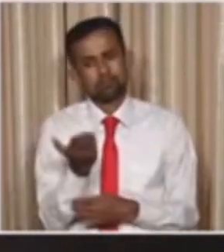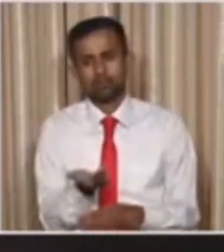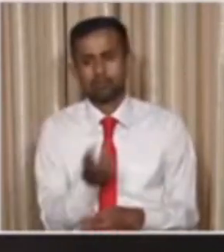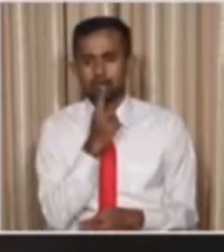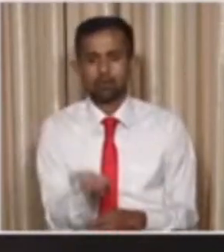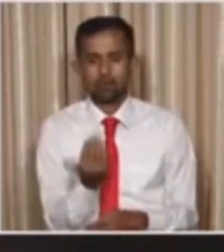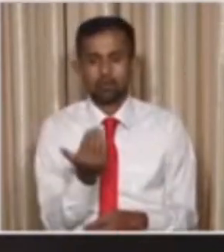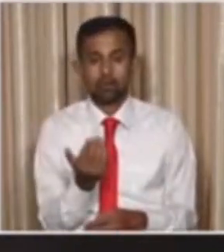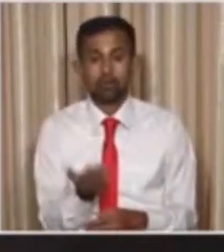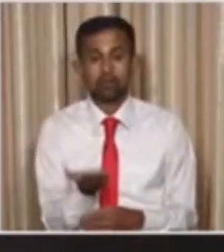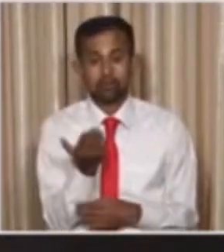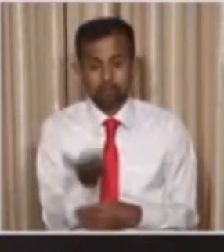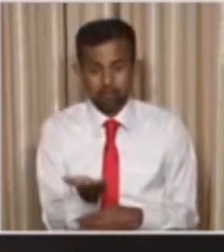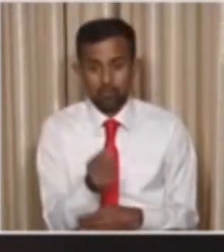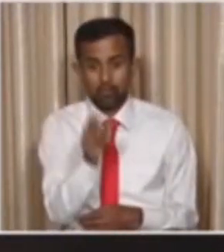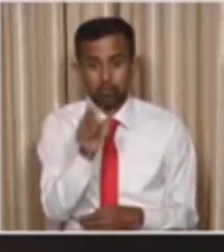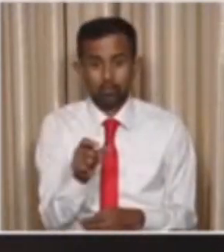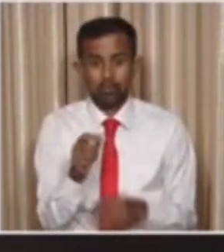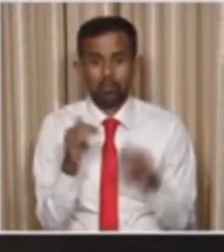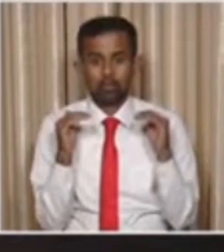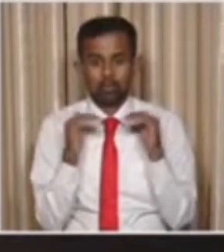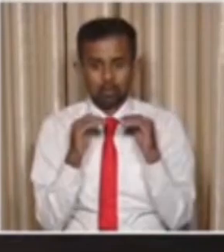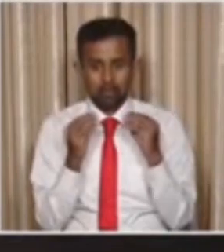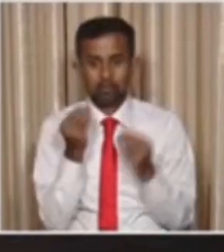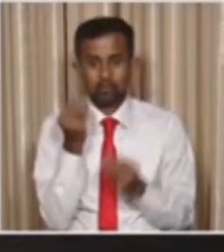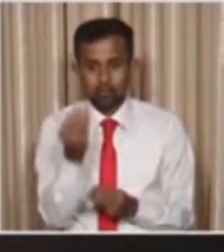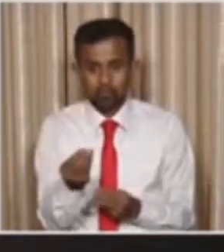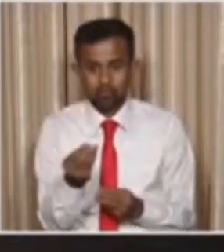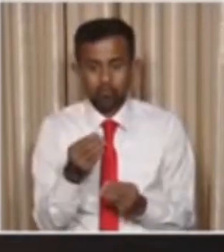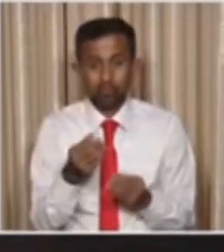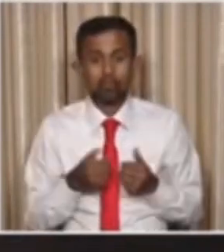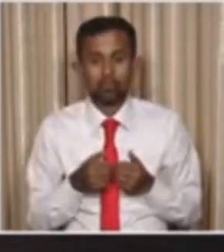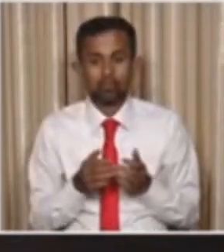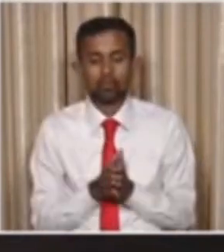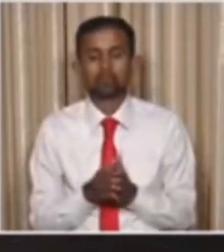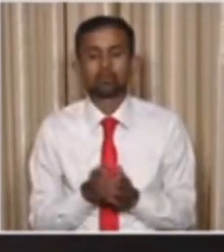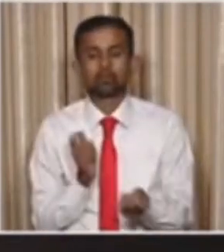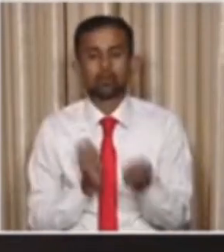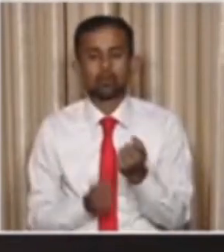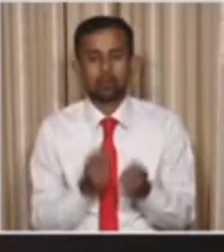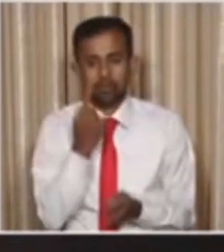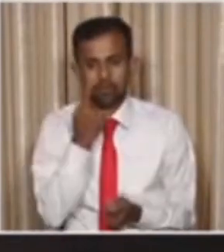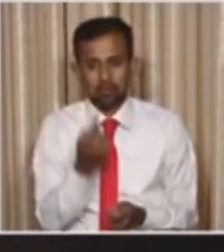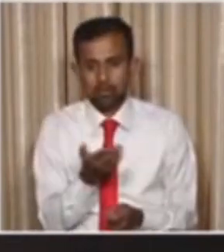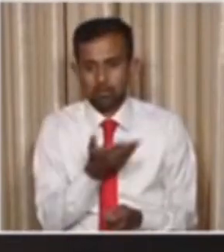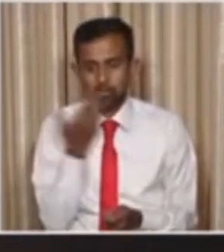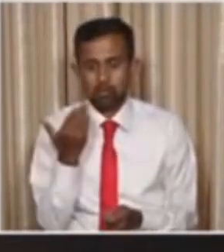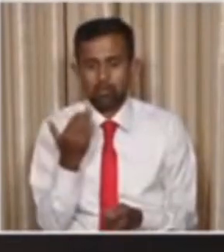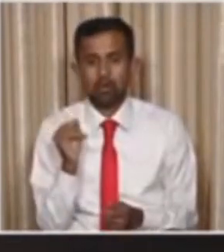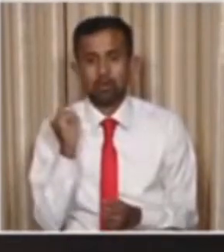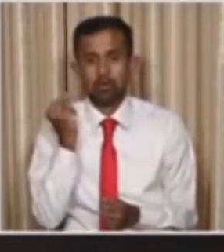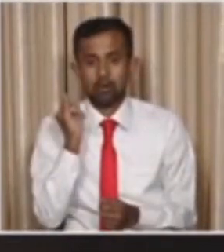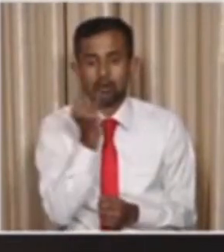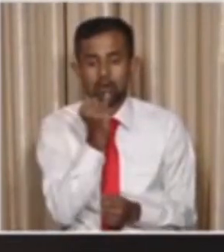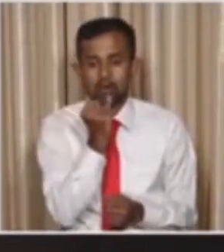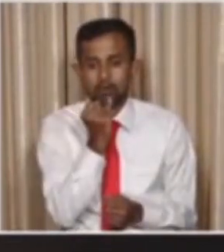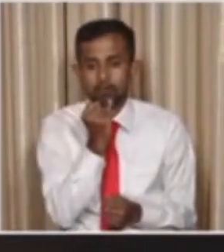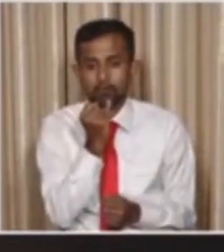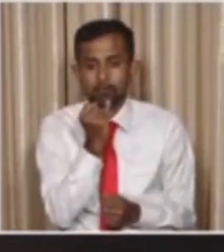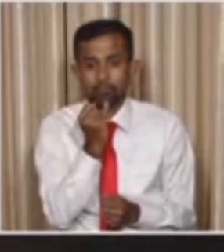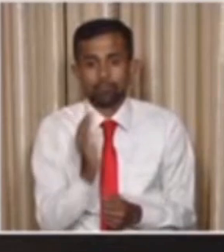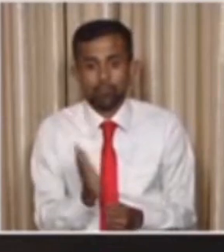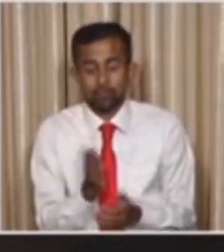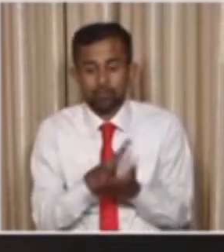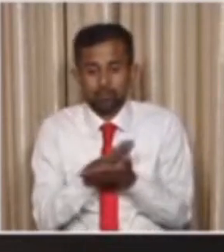e illimata oba thumala sadharanayak karoth merade swadhina cricket ekak dakinna puluwam wei merade niladari widin visin